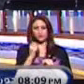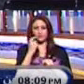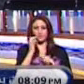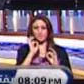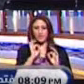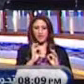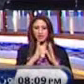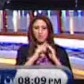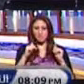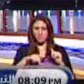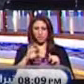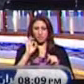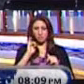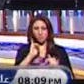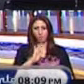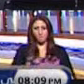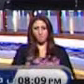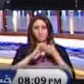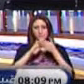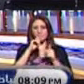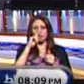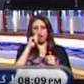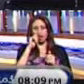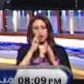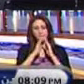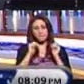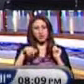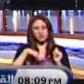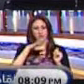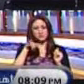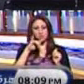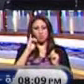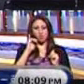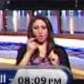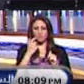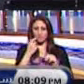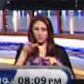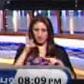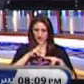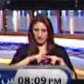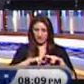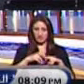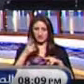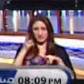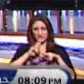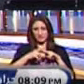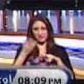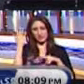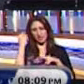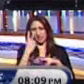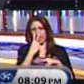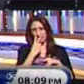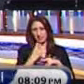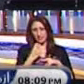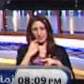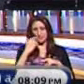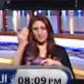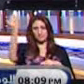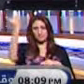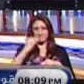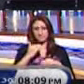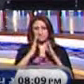الدولة المصرية وفين كرامة المصري، وهل هنرجع مرة تانية لعصور عودة المصريين من الخارج في